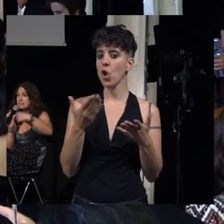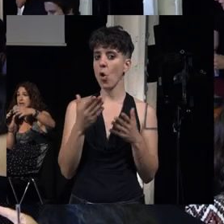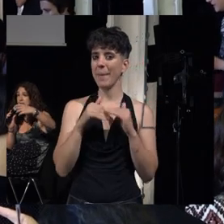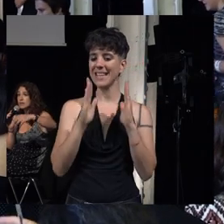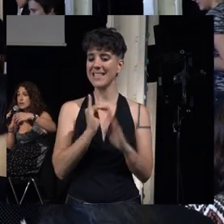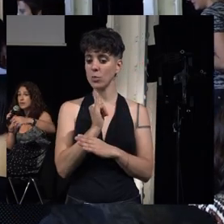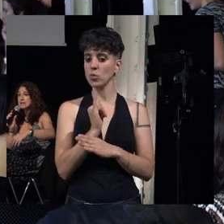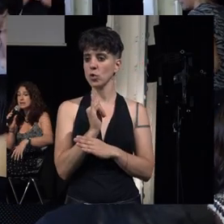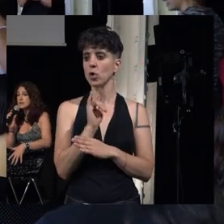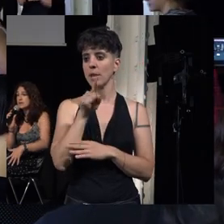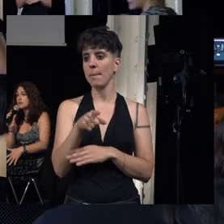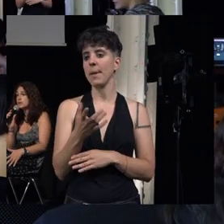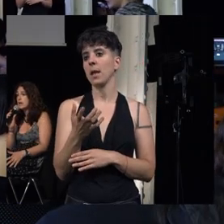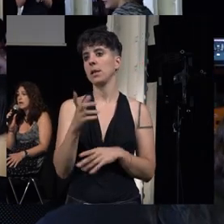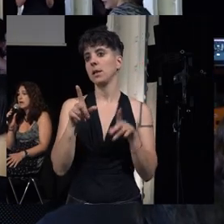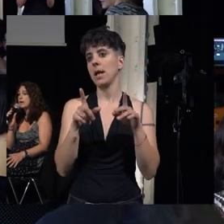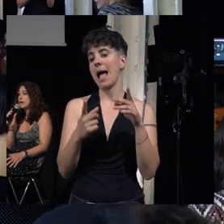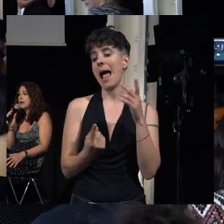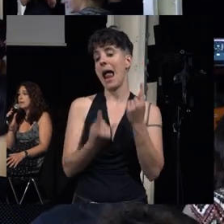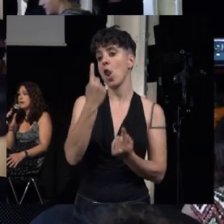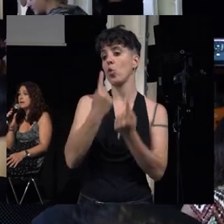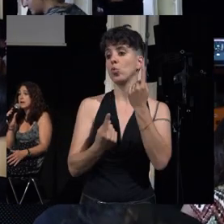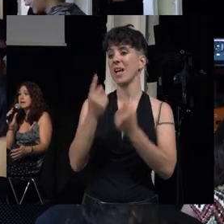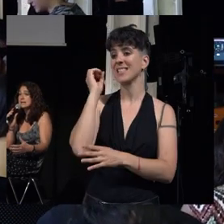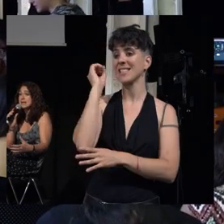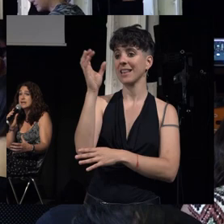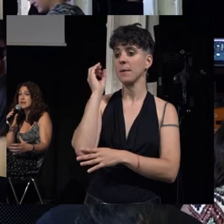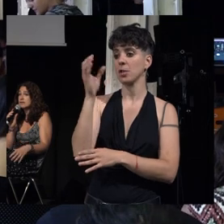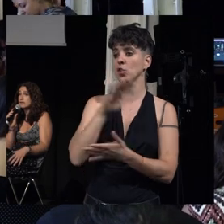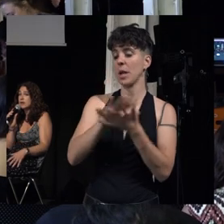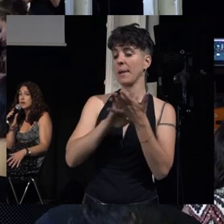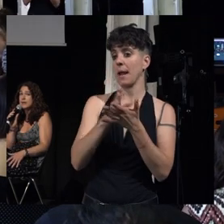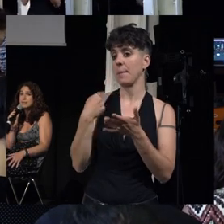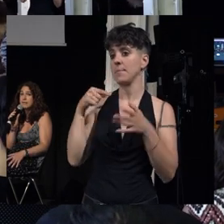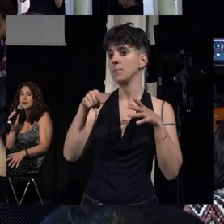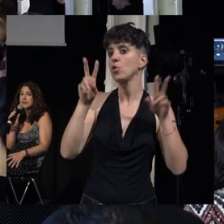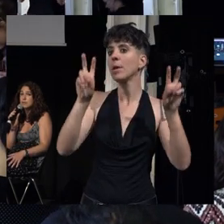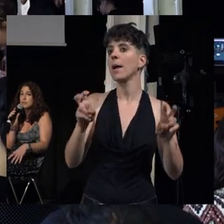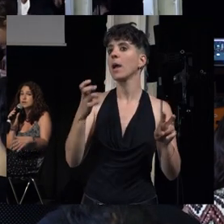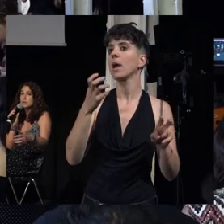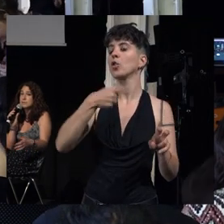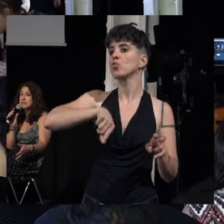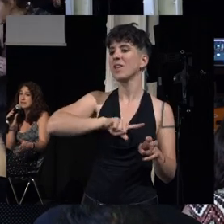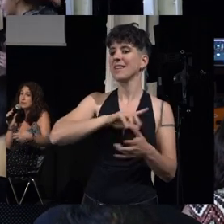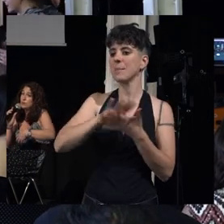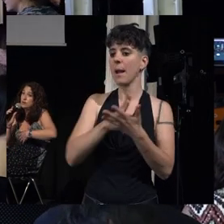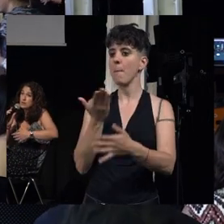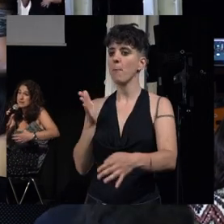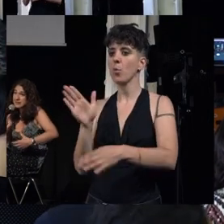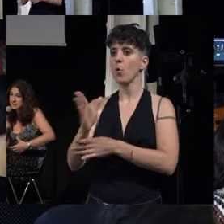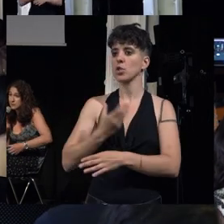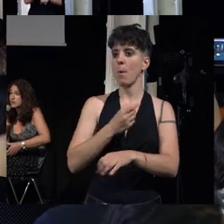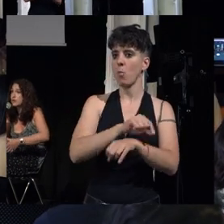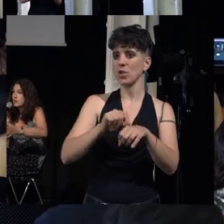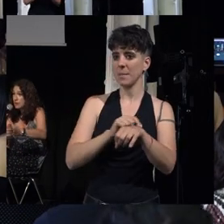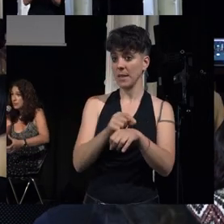crec que també n'hi ha hagut algunes intervencions que parlaven en aquesta línia. Jo crec que quan estem parlant de proposta municipalista, i ho dic jo que